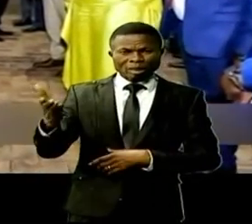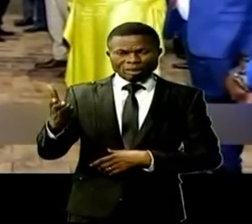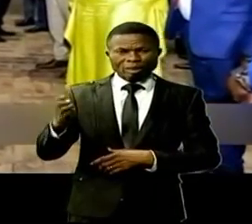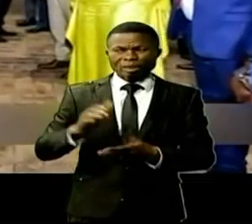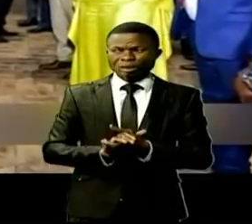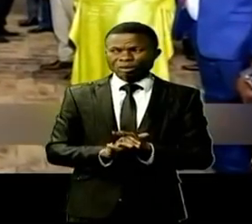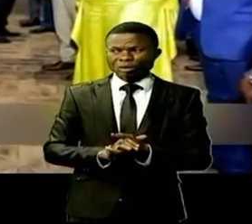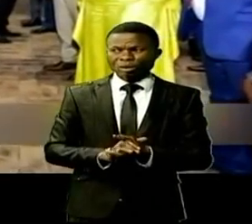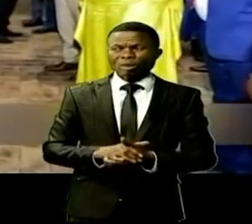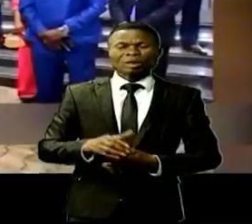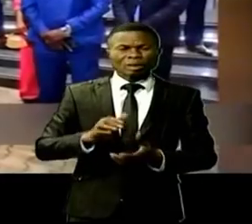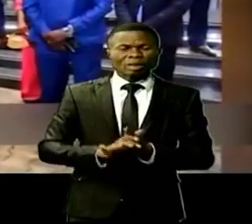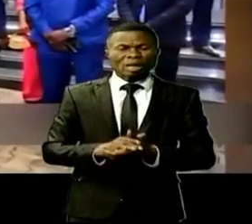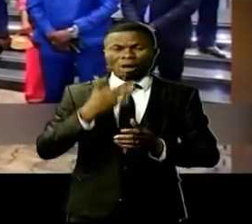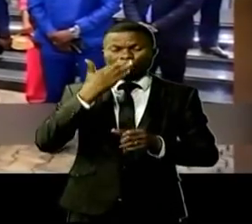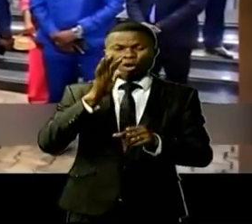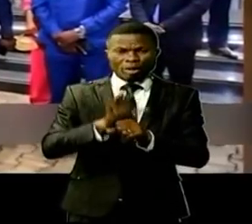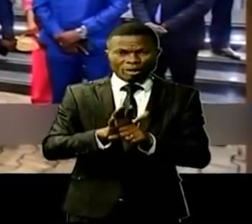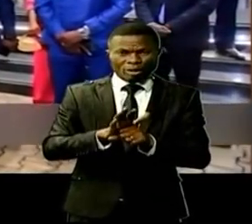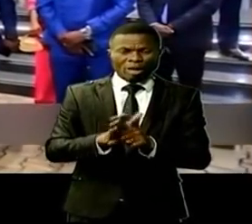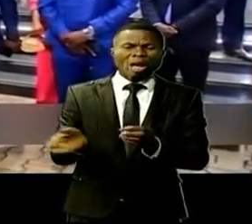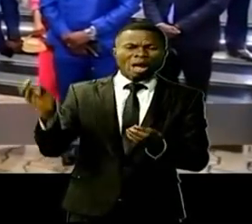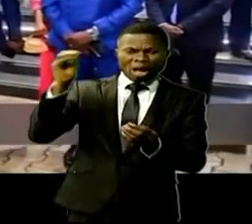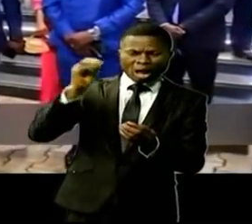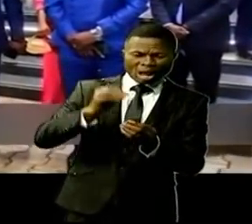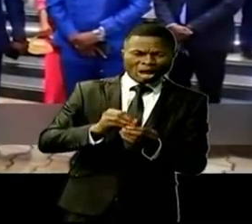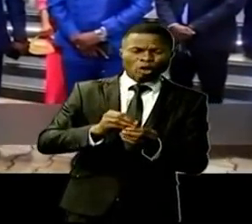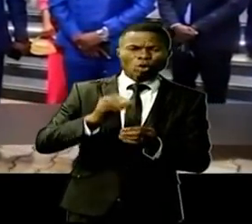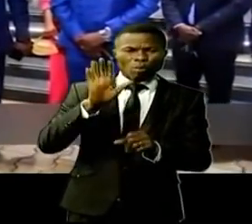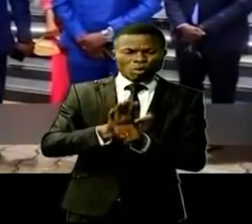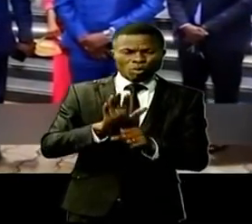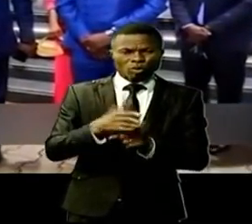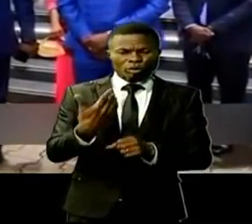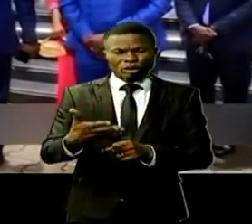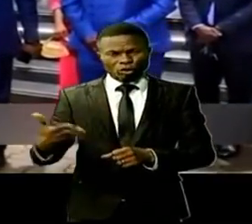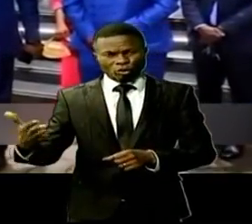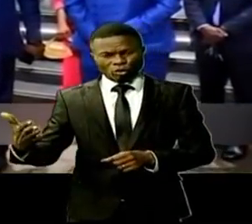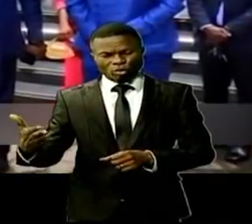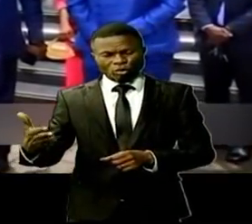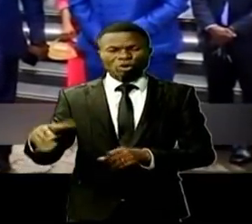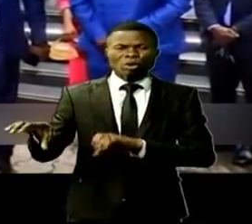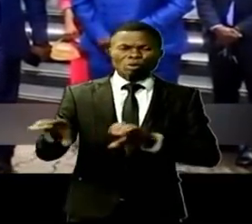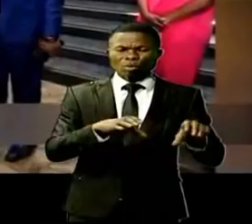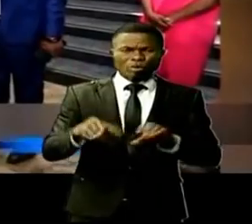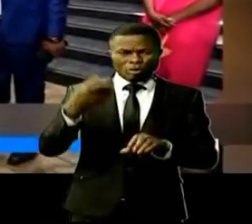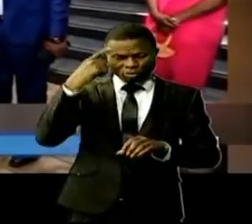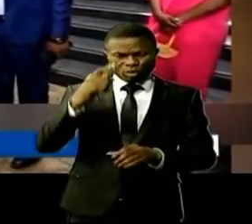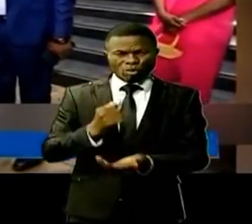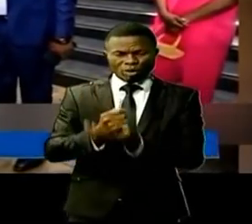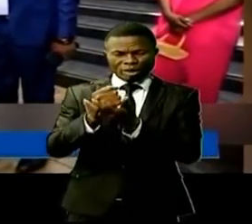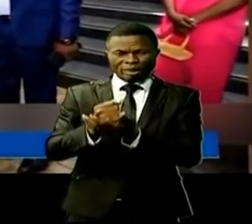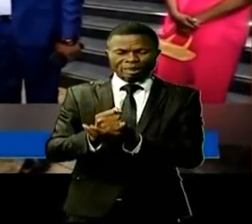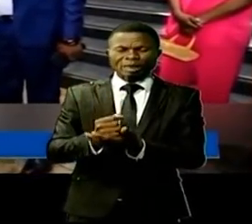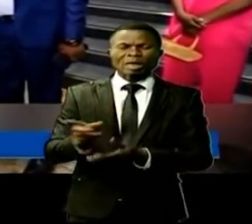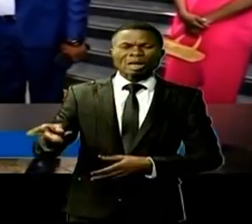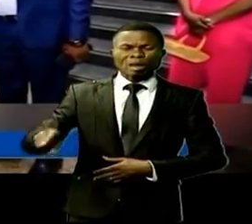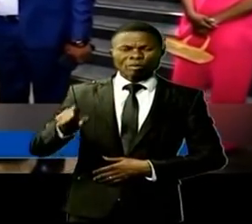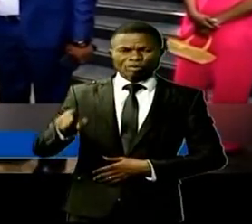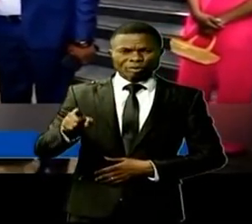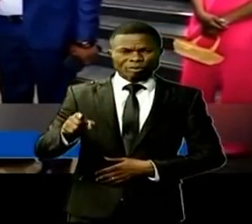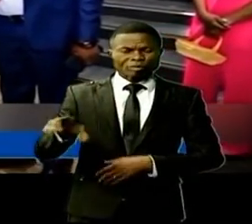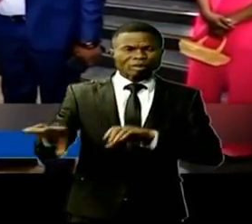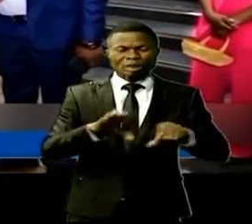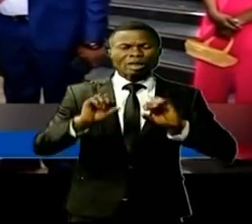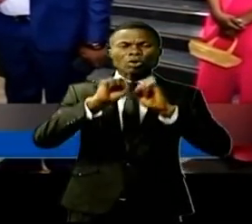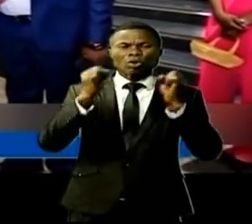Gracias Kalubunda a promis de redoubler d'ardeur, de multiplier des actions pour servir d'exemple. Des actions